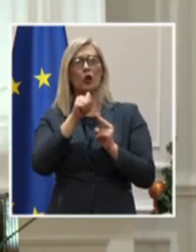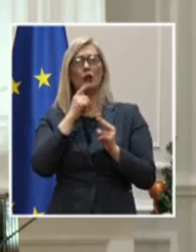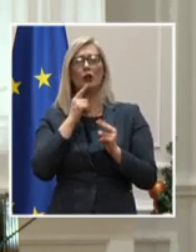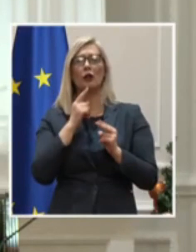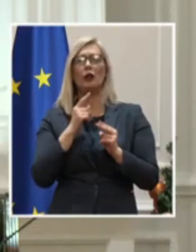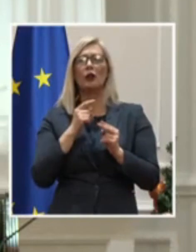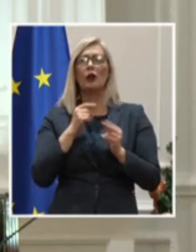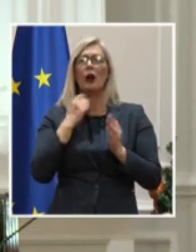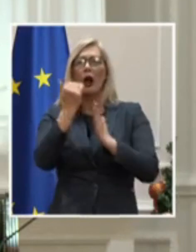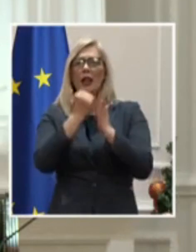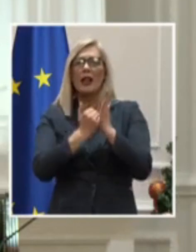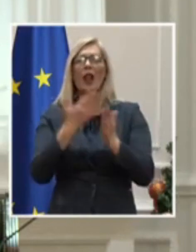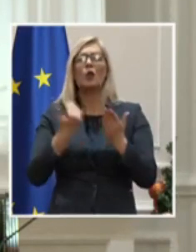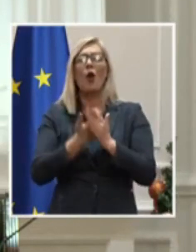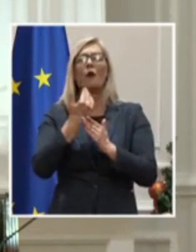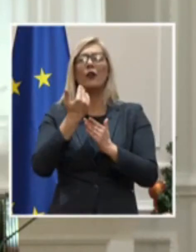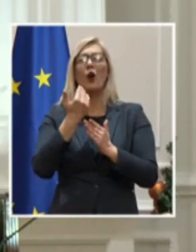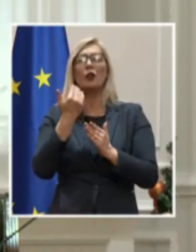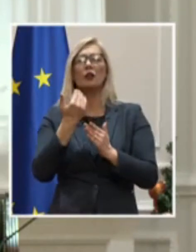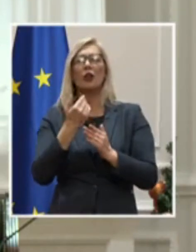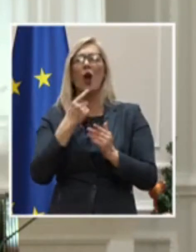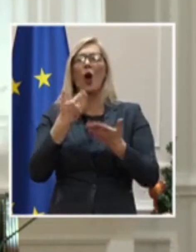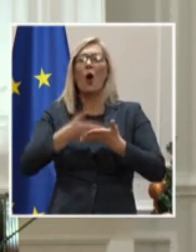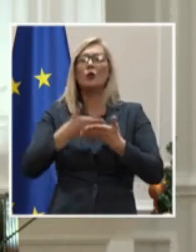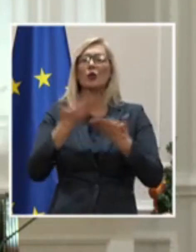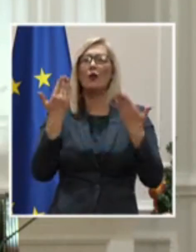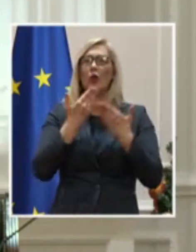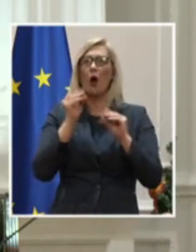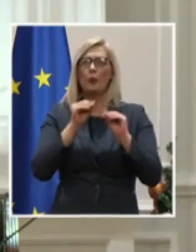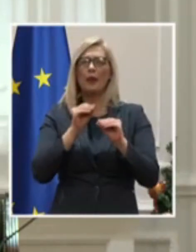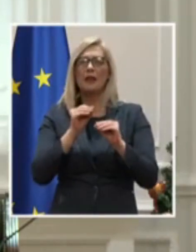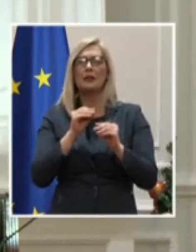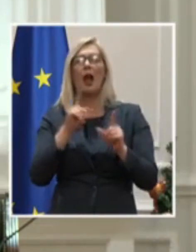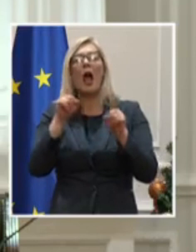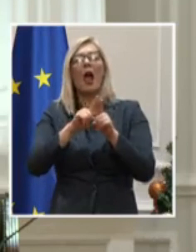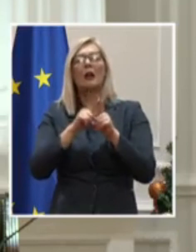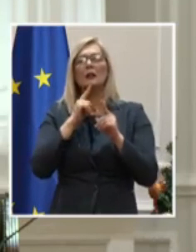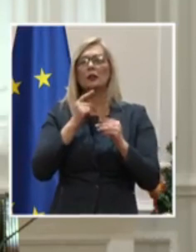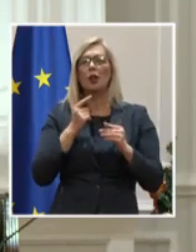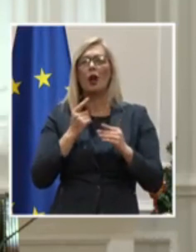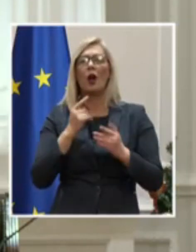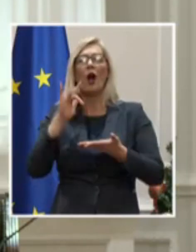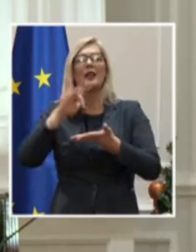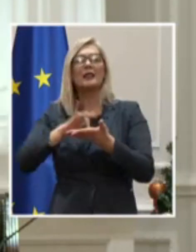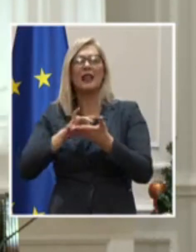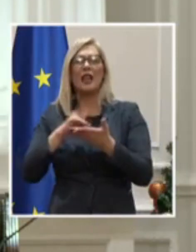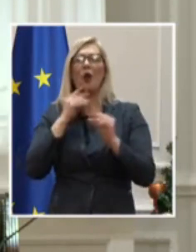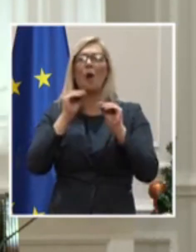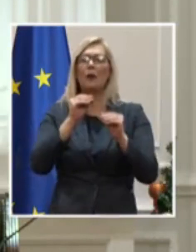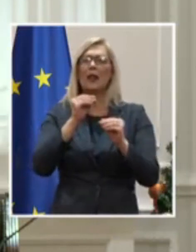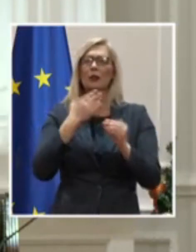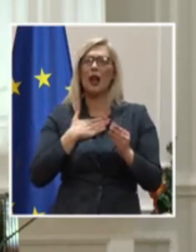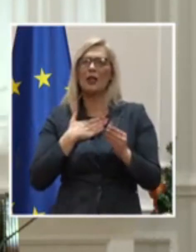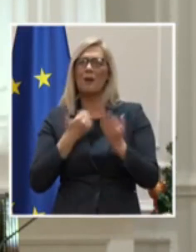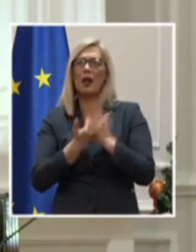наложува новиот закон за основно образование, како што ке наложува понатака и новиот закон за средно образование, што е